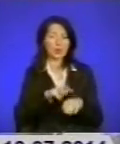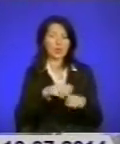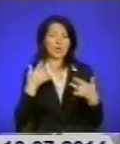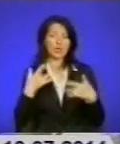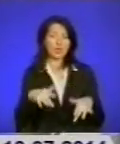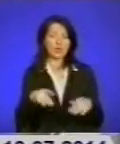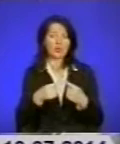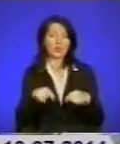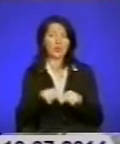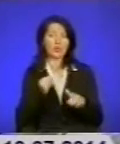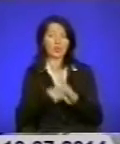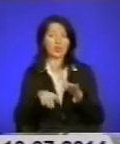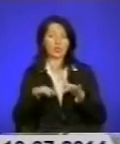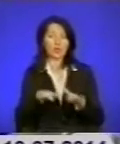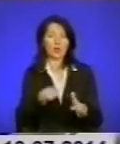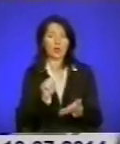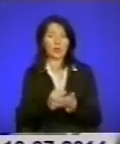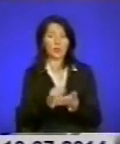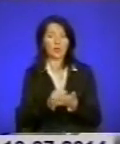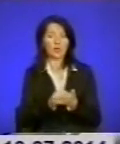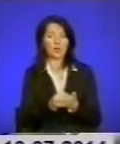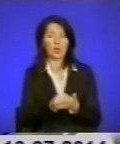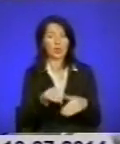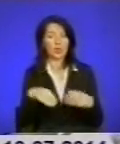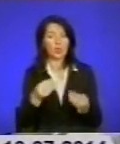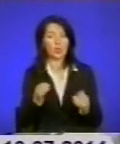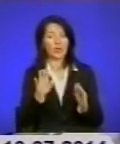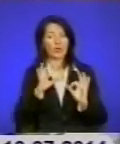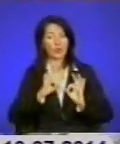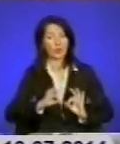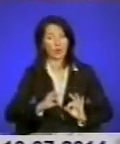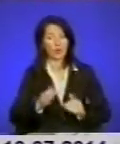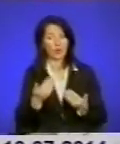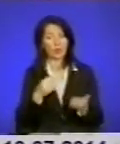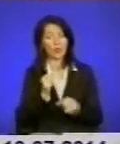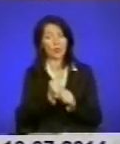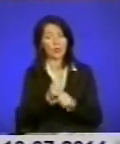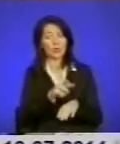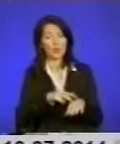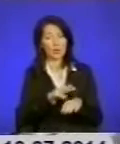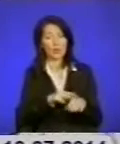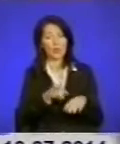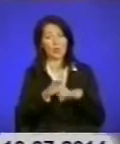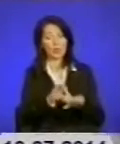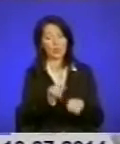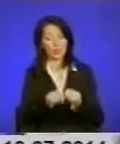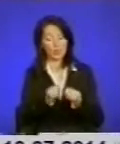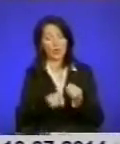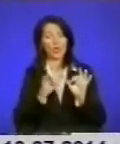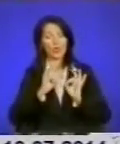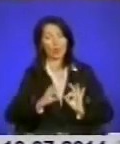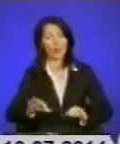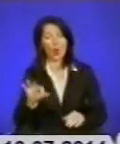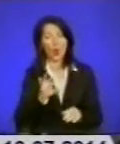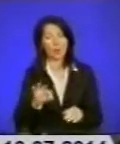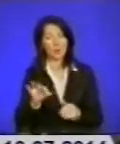справ. Матеріали первісні ми передали прокуратуру. Ви знаєте, що відносно працівників міліції проводиться перевірка прокуратури